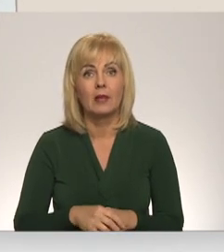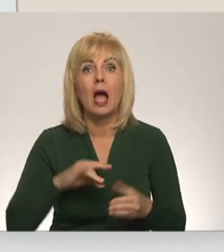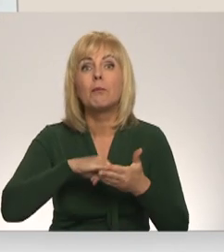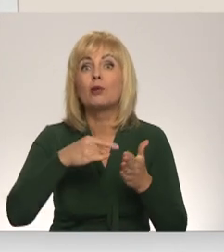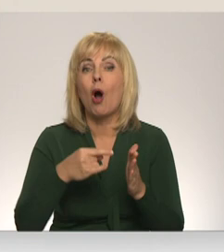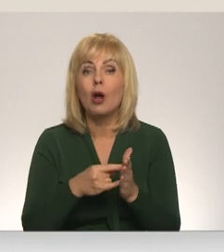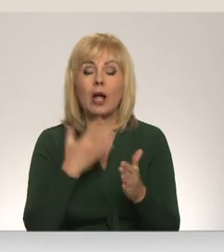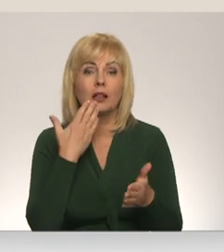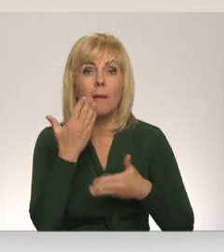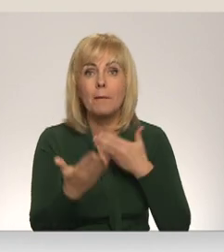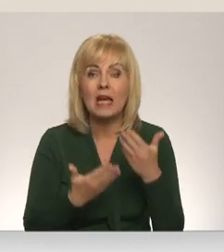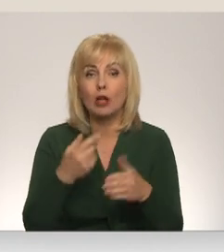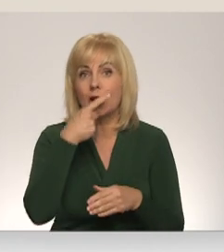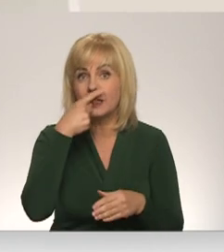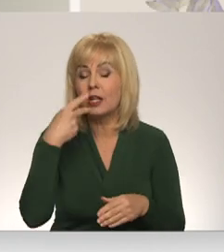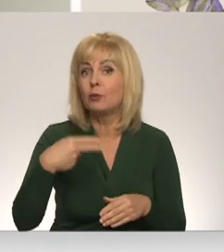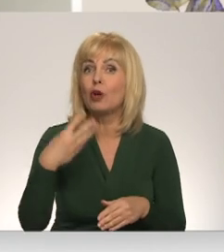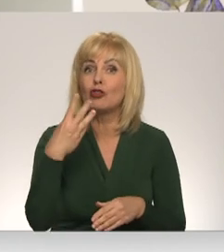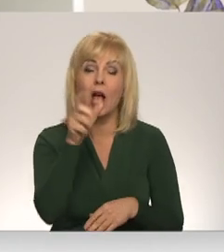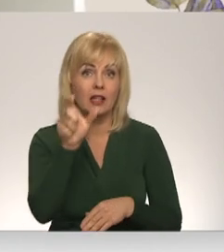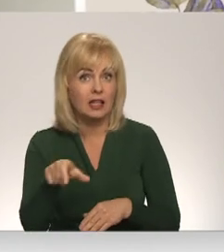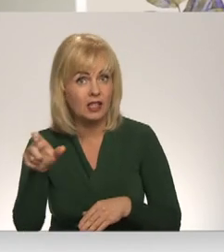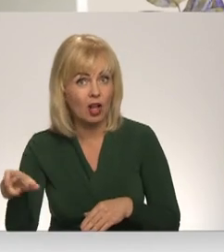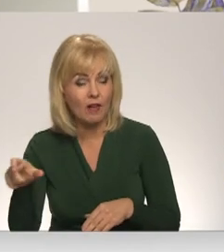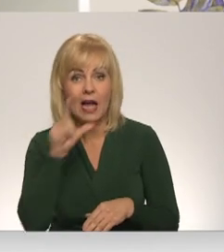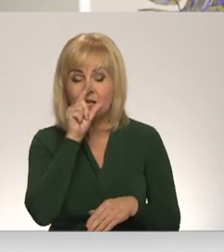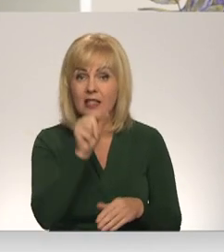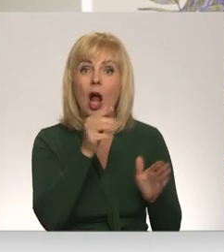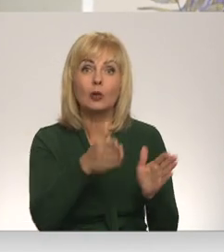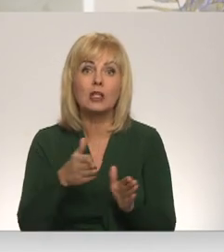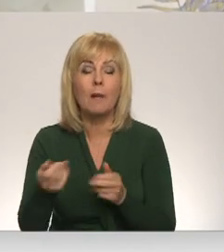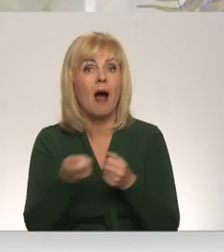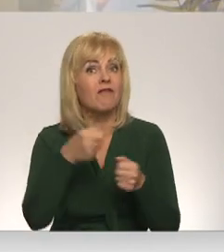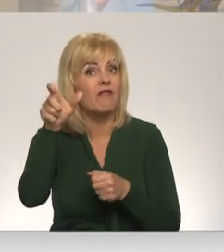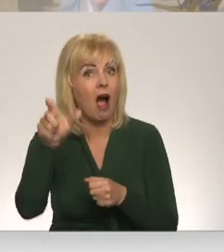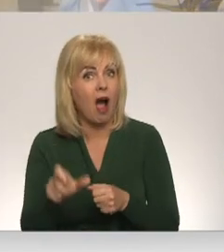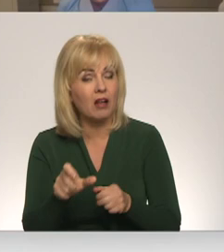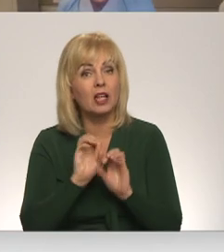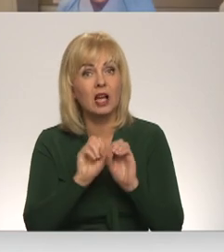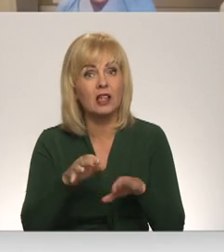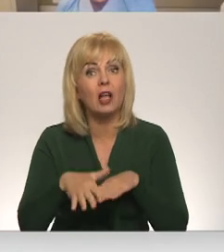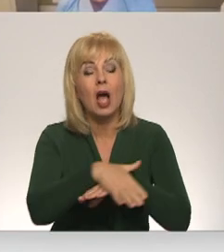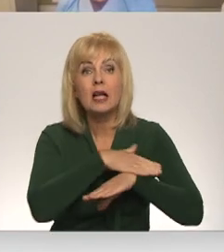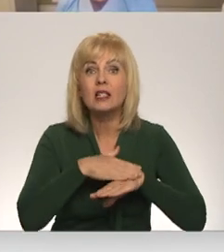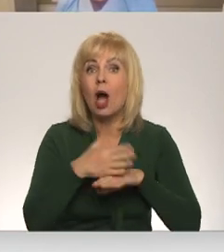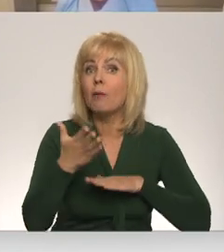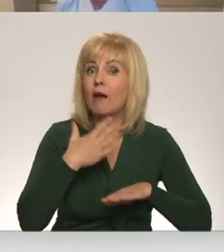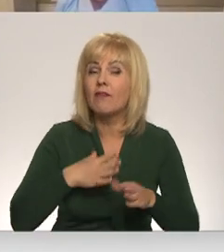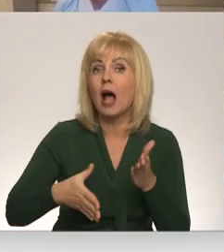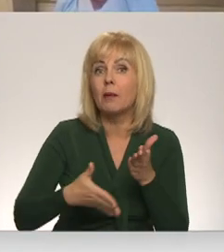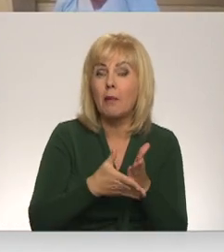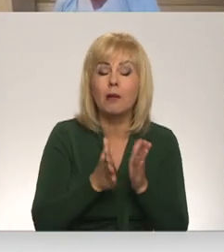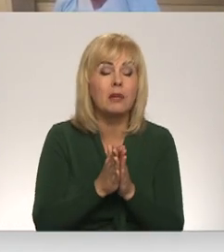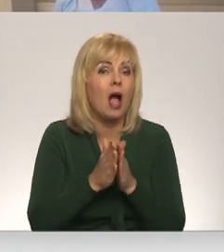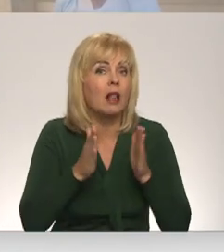Projektā pavisam pieteicās 124 cilvēki. Stradiņu slimnīcas vadītājs stāsta, ka sabiedrības vēlme palīdzēt bija